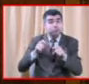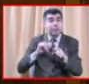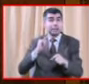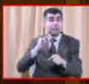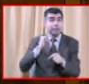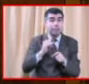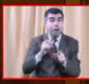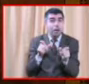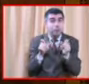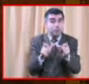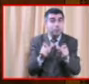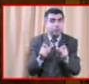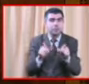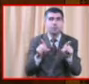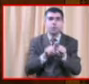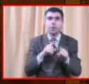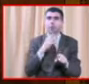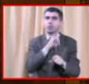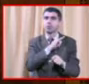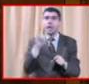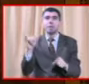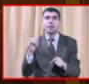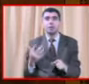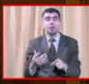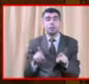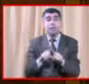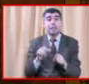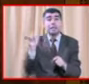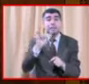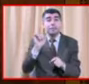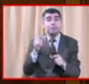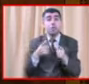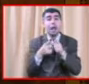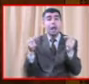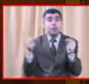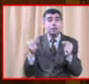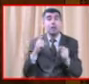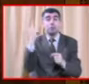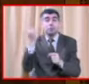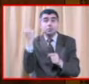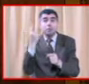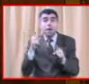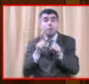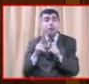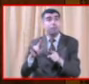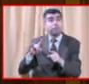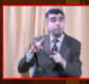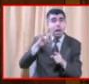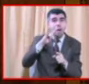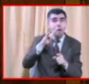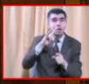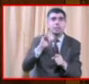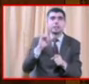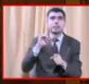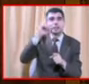وقت. نعطيكم مثال، راه نهار السبت ونهار الاحد كانت المروحيات موجوده ولكن ما يمكنهاش تطير، لان